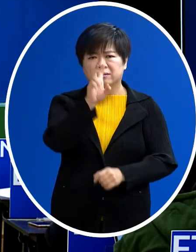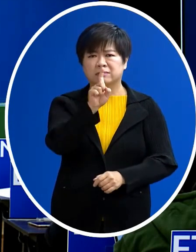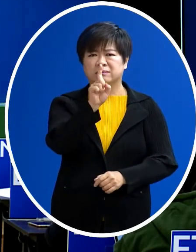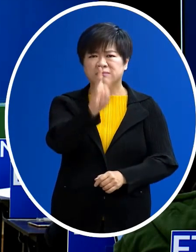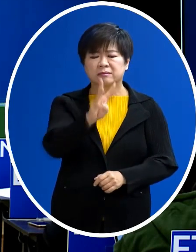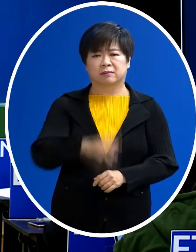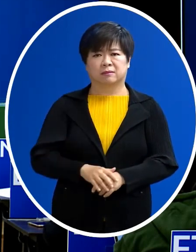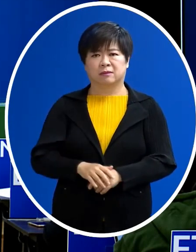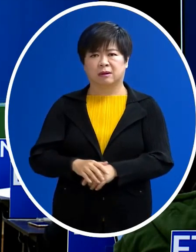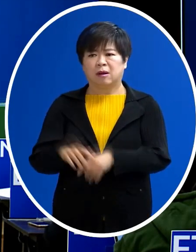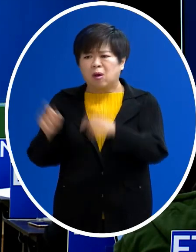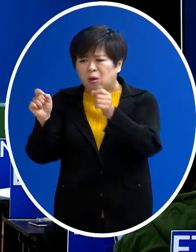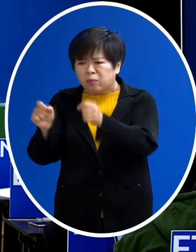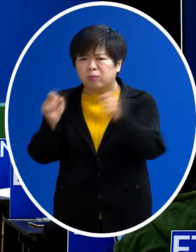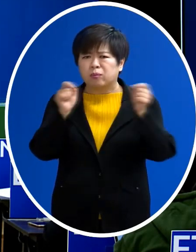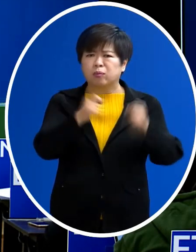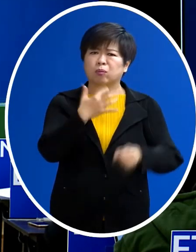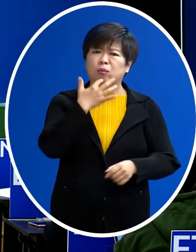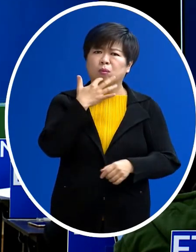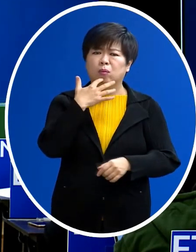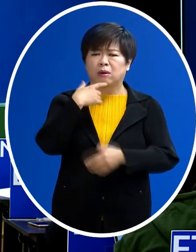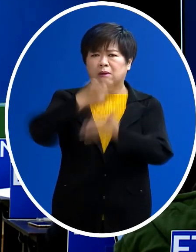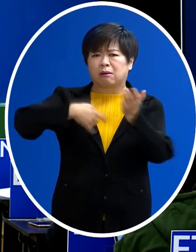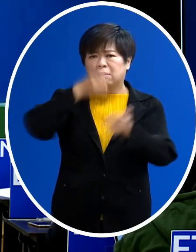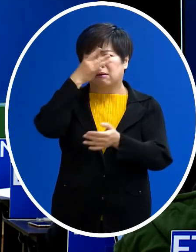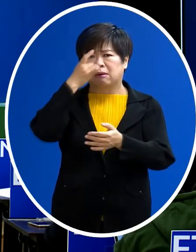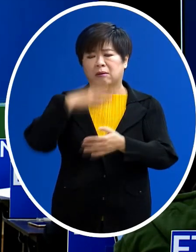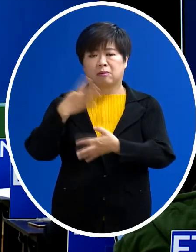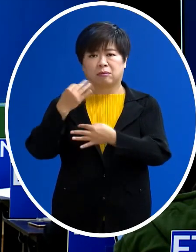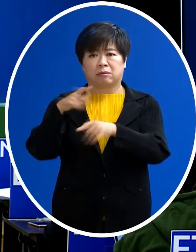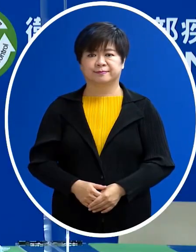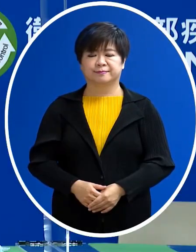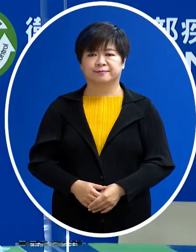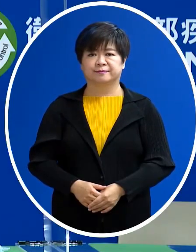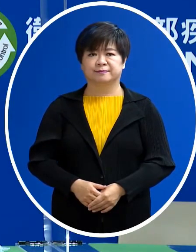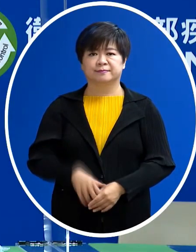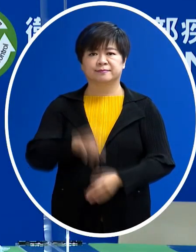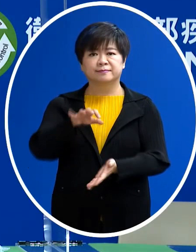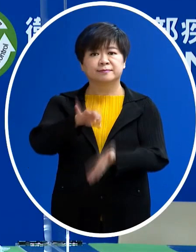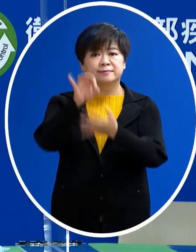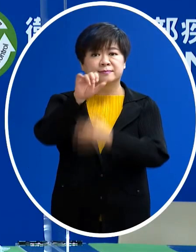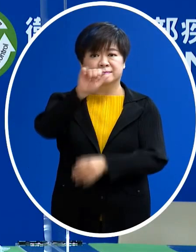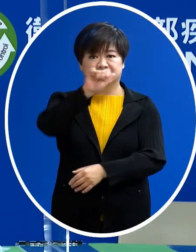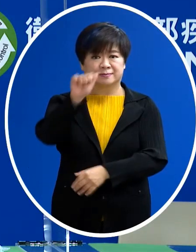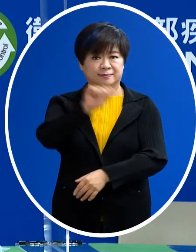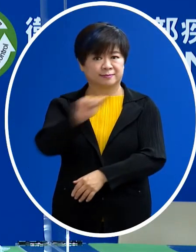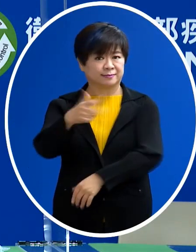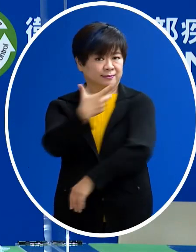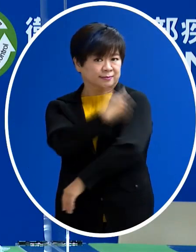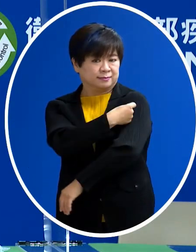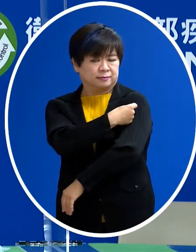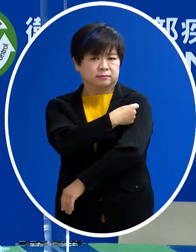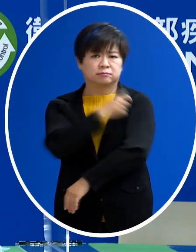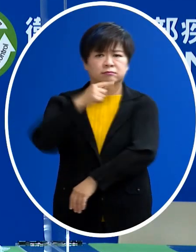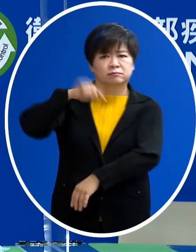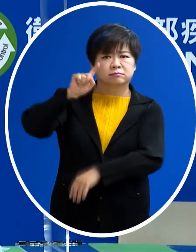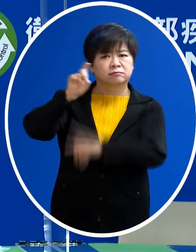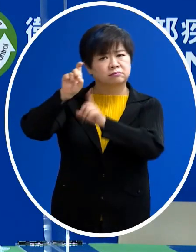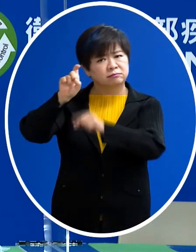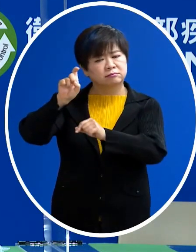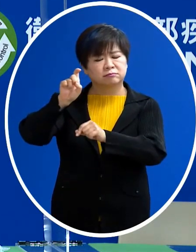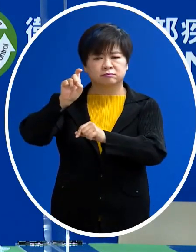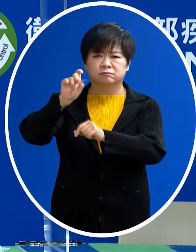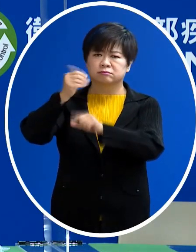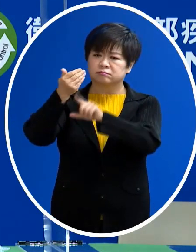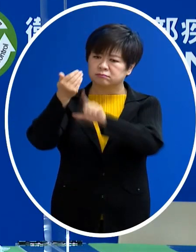苗效期都这么短？疫苗没有打完，效期会展延吗 ？A E， 我们在上个月或者